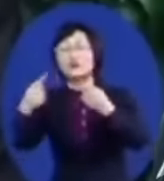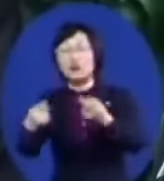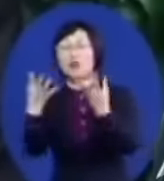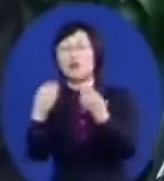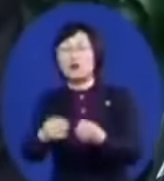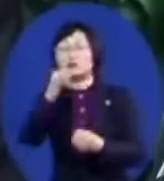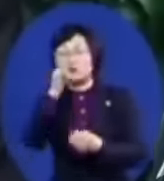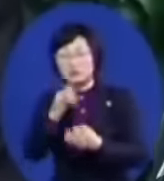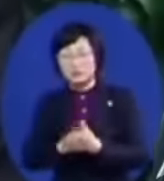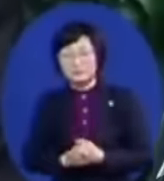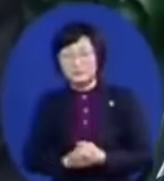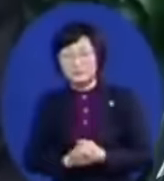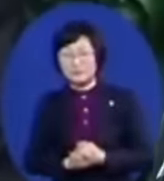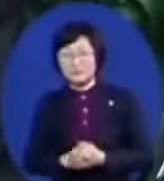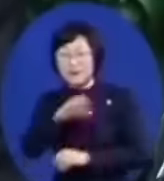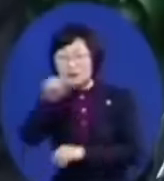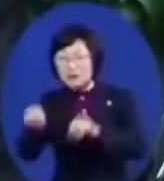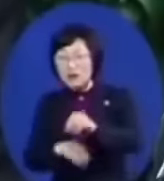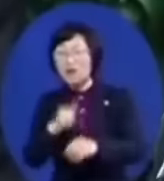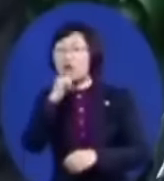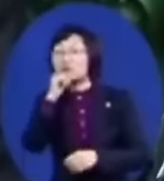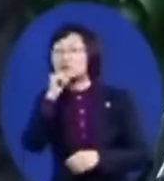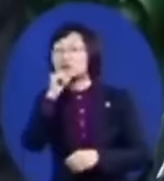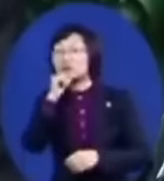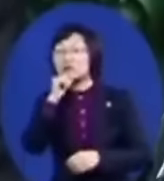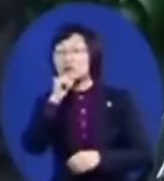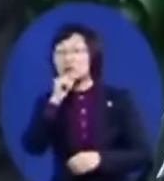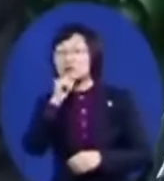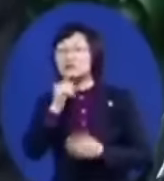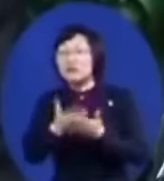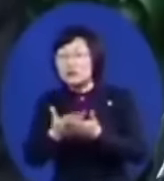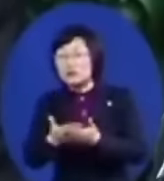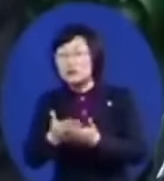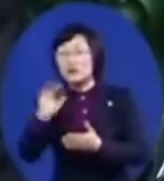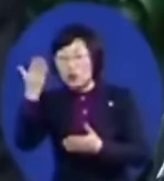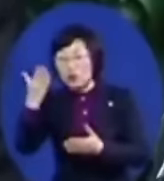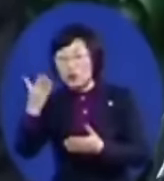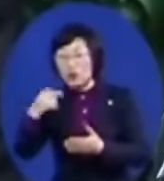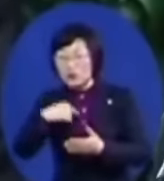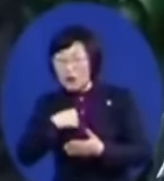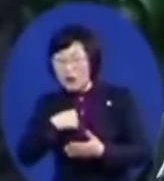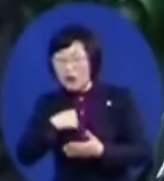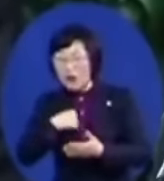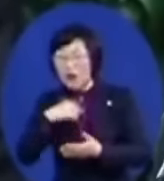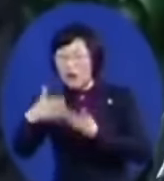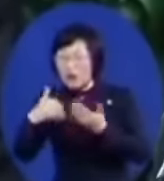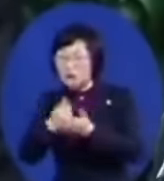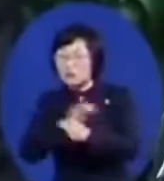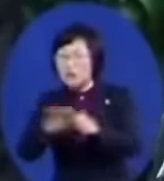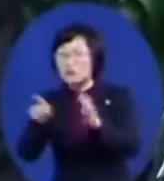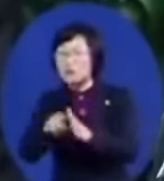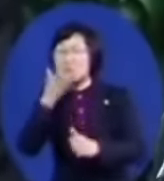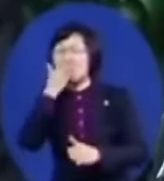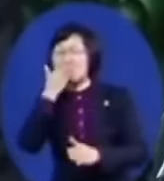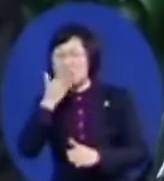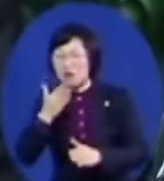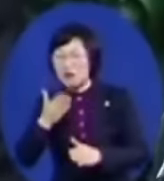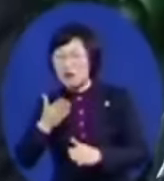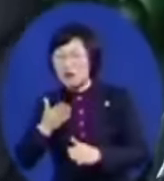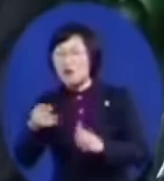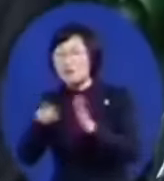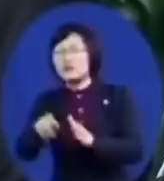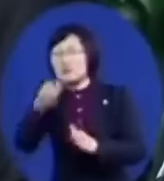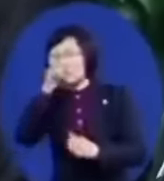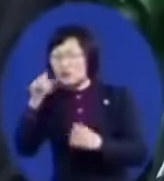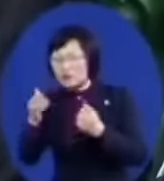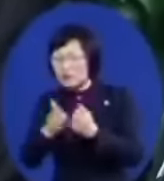많습니다. 그 사람이 거지같이 사는 것은 하나님이 그렇게 만드는 것이 아니라 자기가 그렇게 해야 잘 산다고 훌륭한 신자가 된다고 믿고 있는